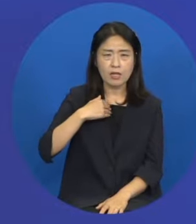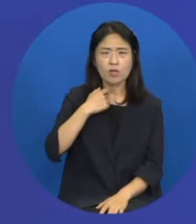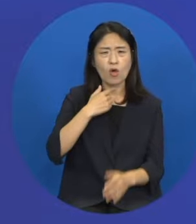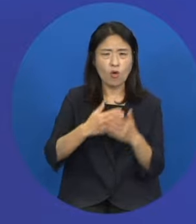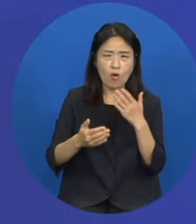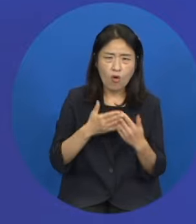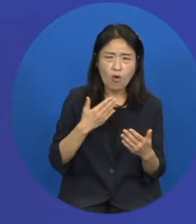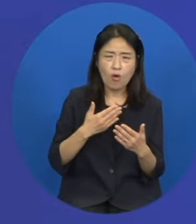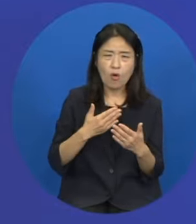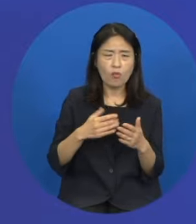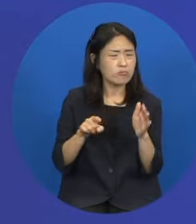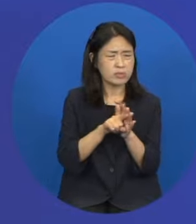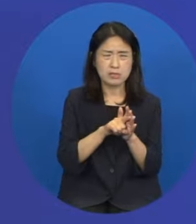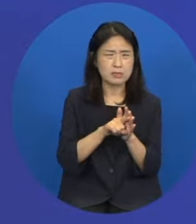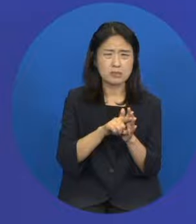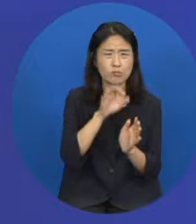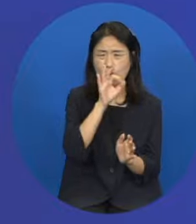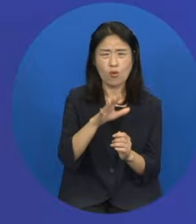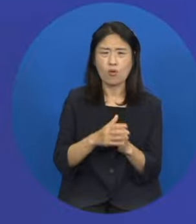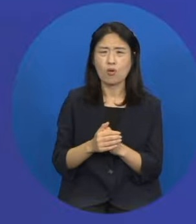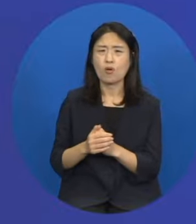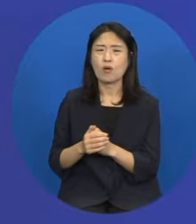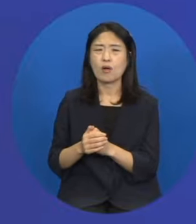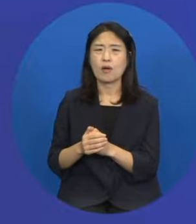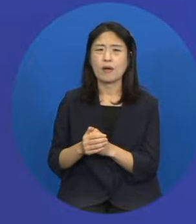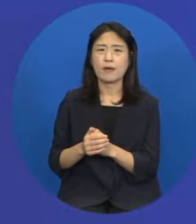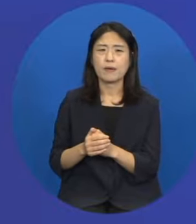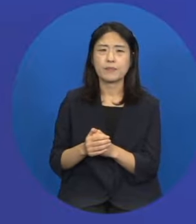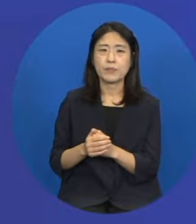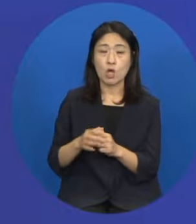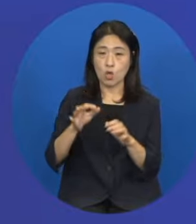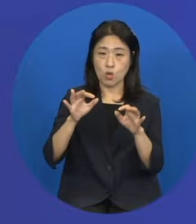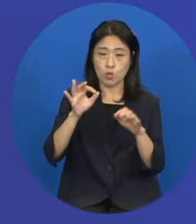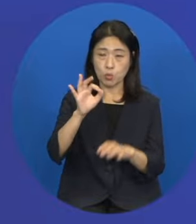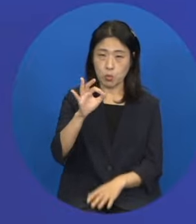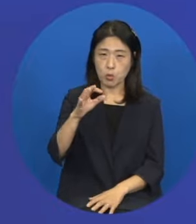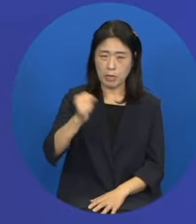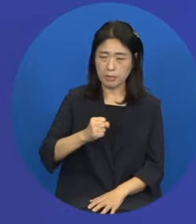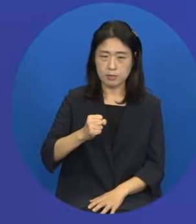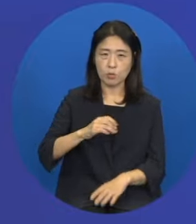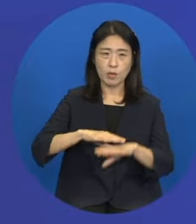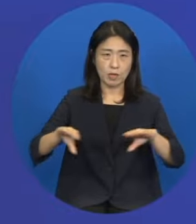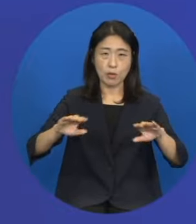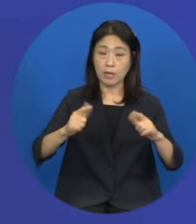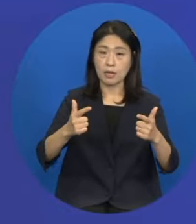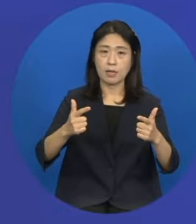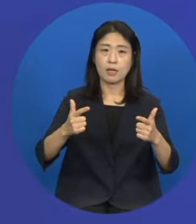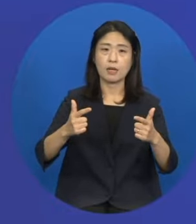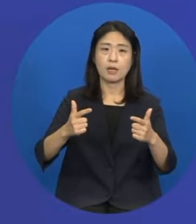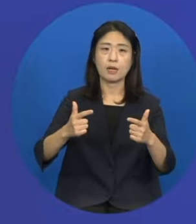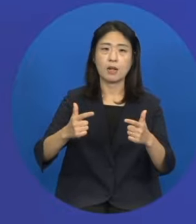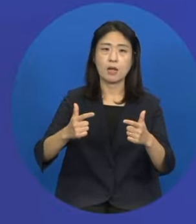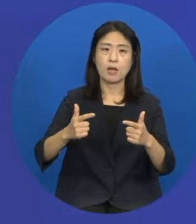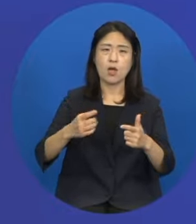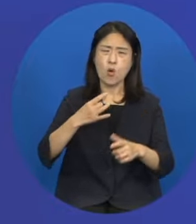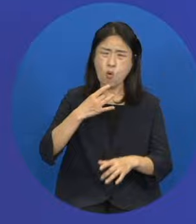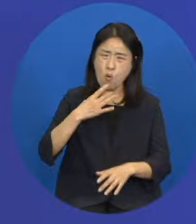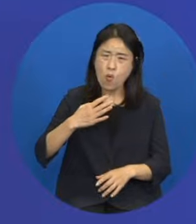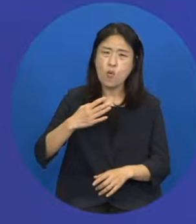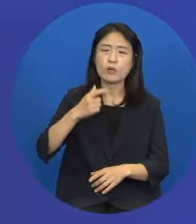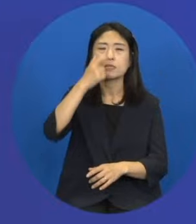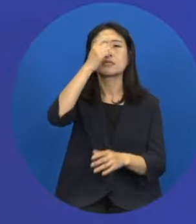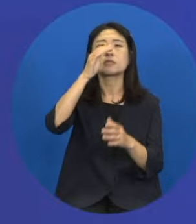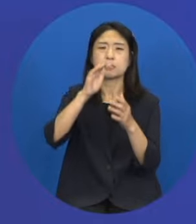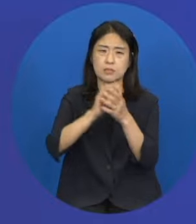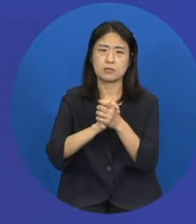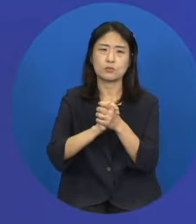교회의 리더들과 성도들이 어떤 돈으로 대결하지 않고 어떤 다른 방법이 아니라 오로지 기도만 하기로